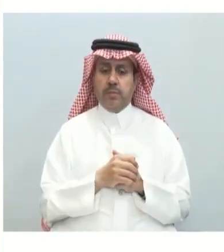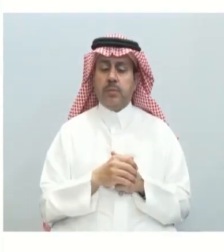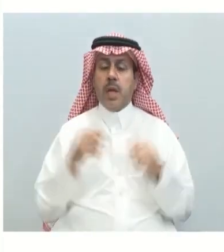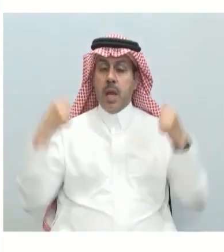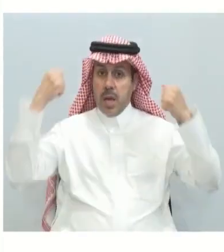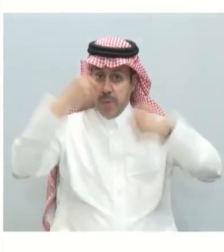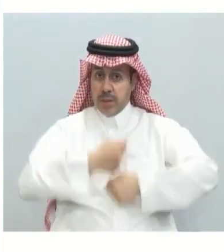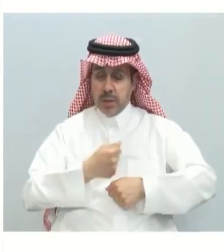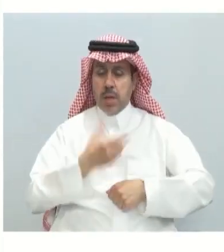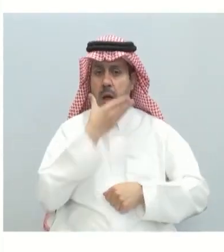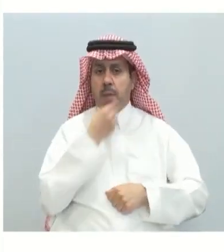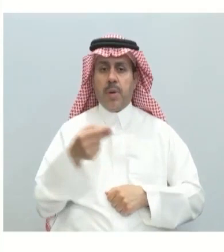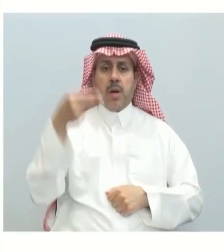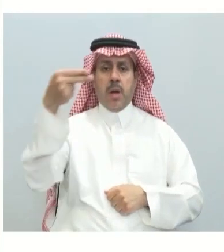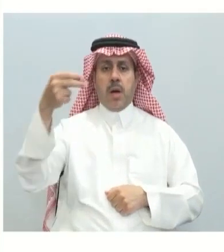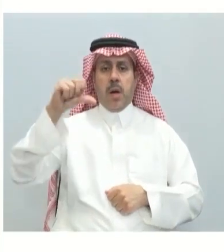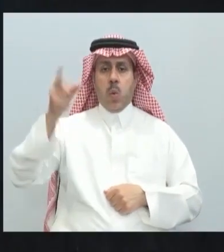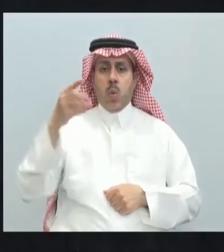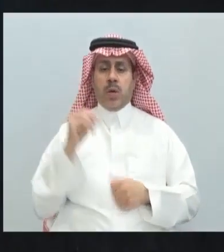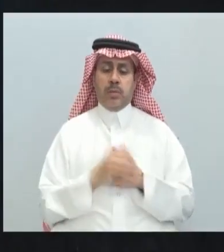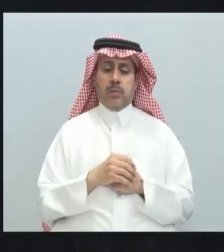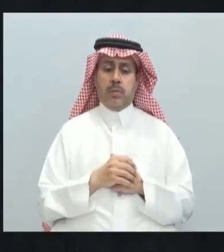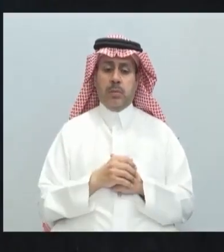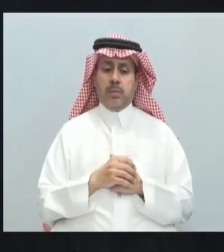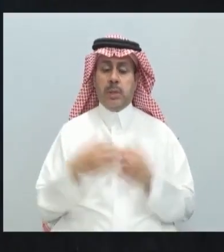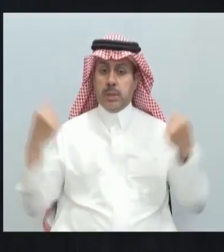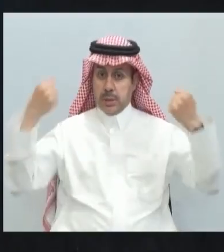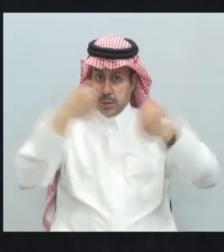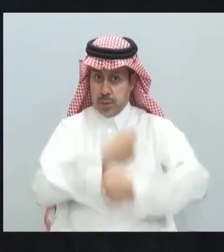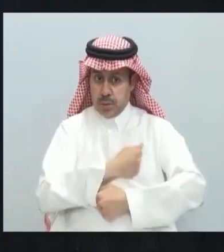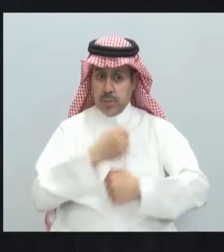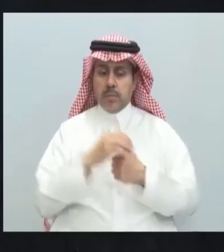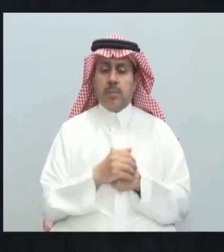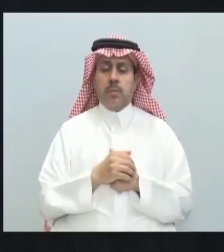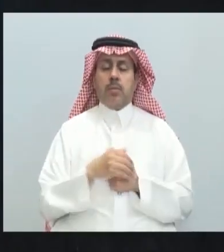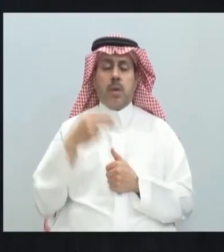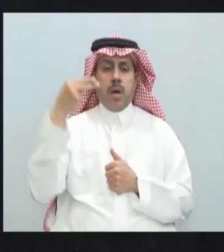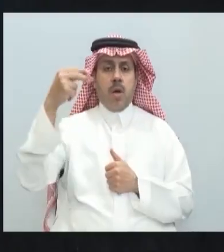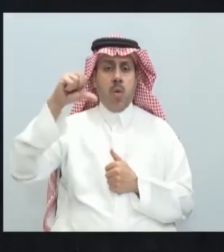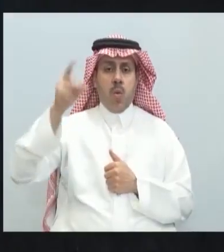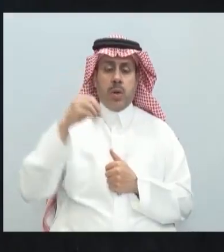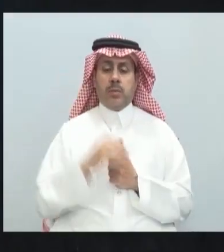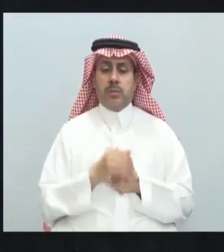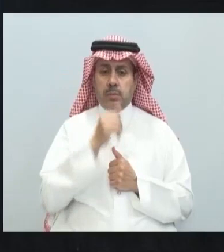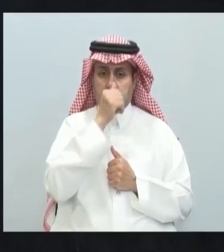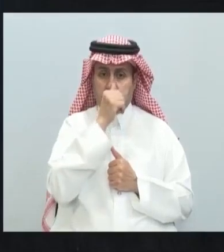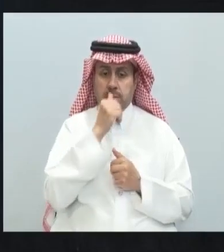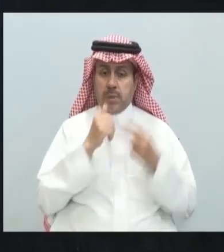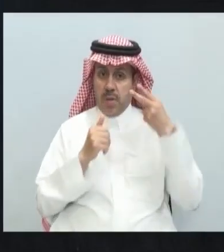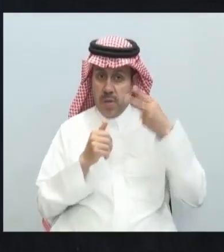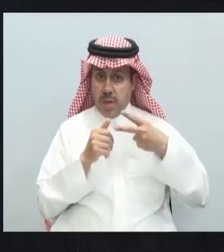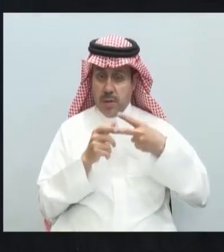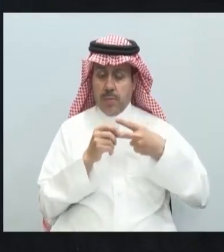لباس ستر العوره يعني اللباس الداخلي اللباس الداخلي الذي يستر العورات والثاني